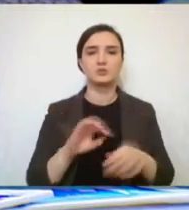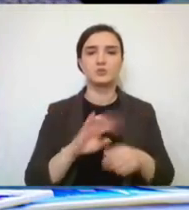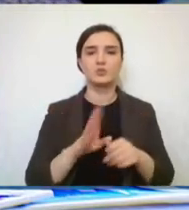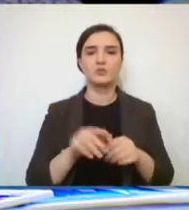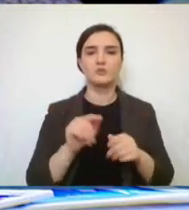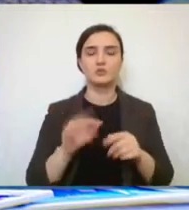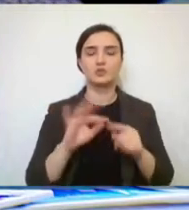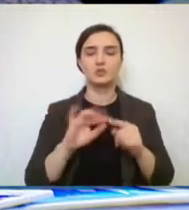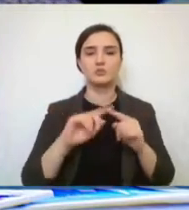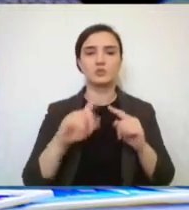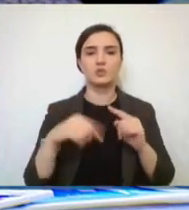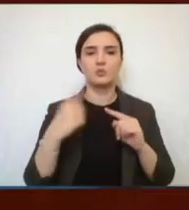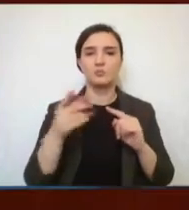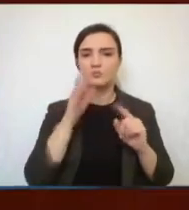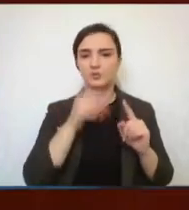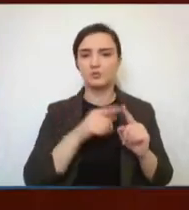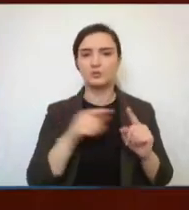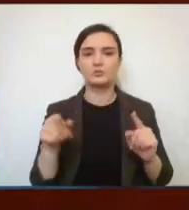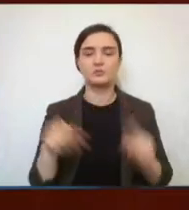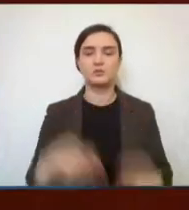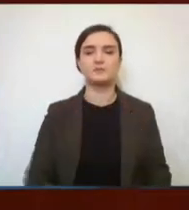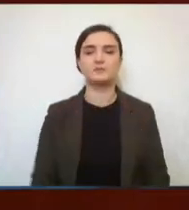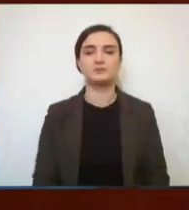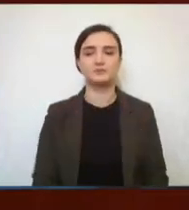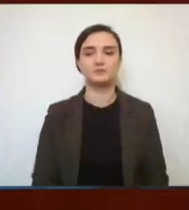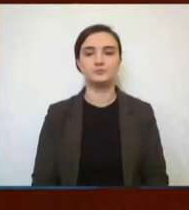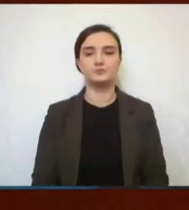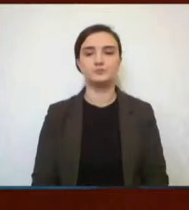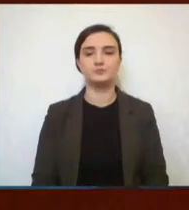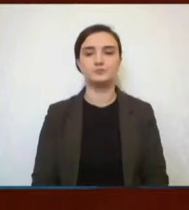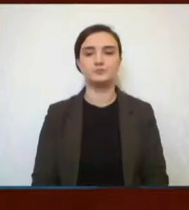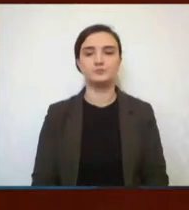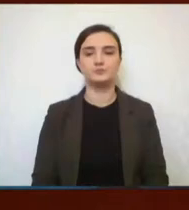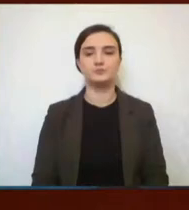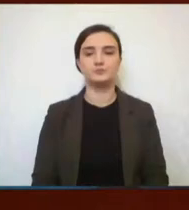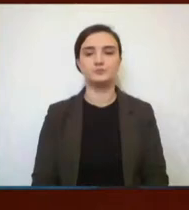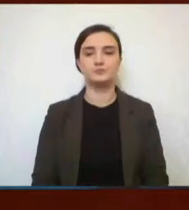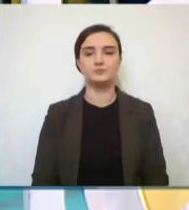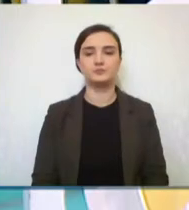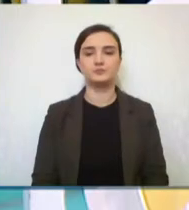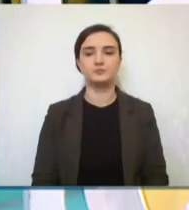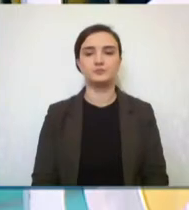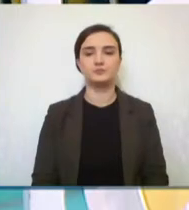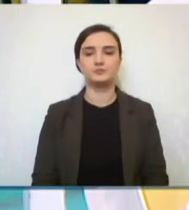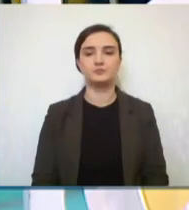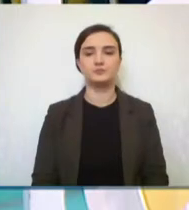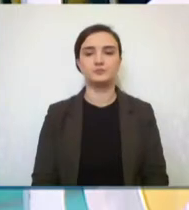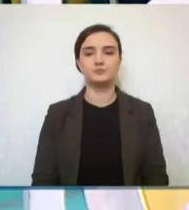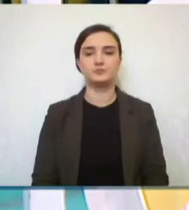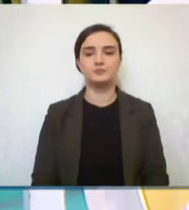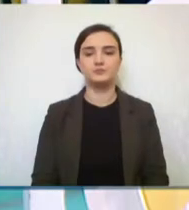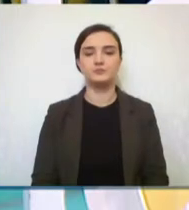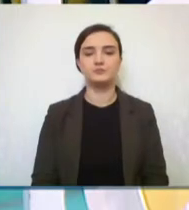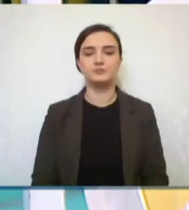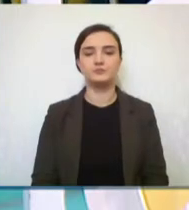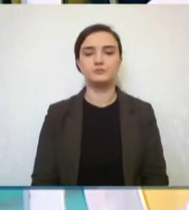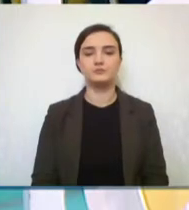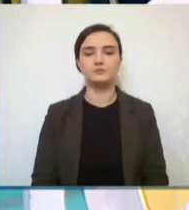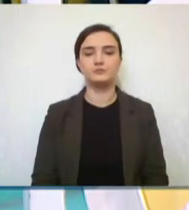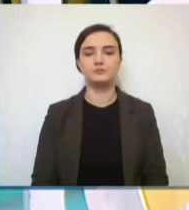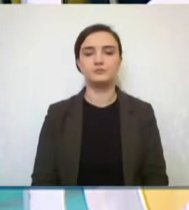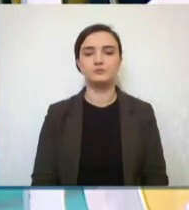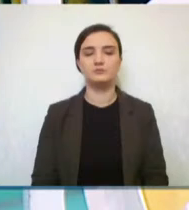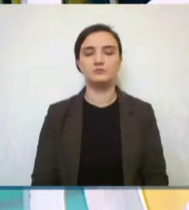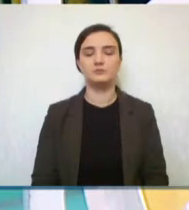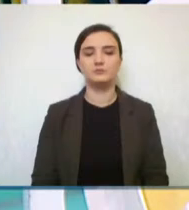პერიოდმა. რეალურად კოვიდმა და გადავიდა პოსტკოვიდურ პერიოდში. ეს შეგრძნებები ემოციურ